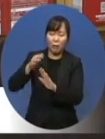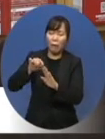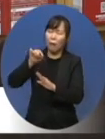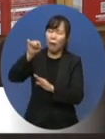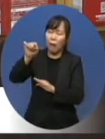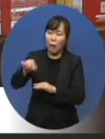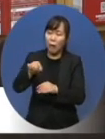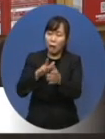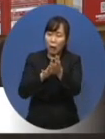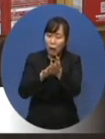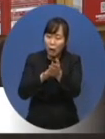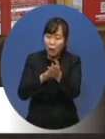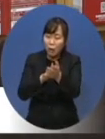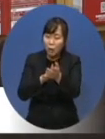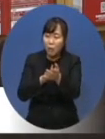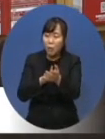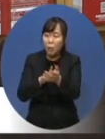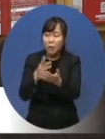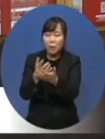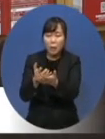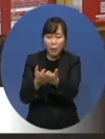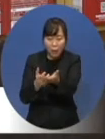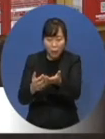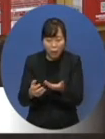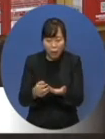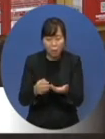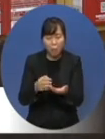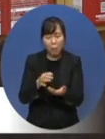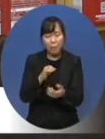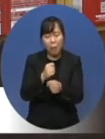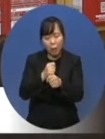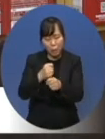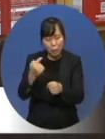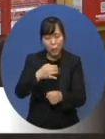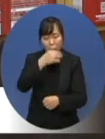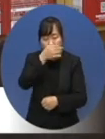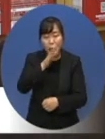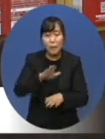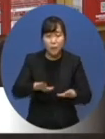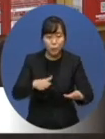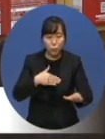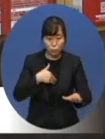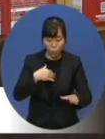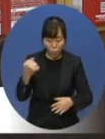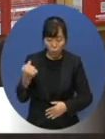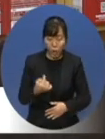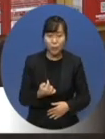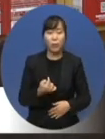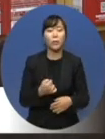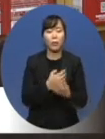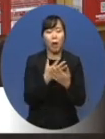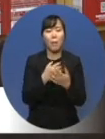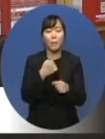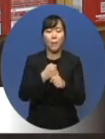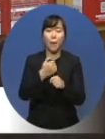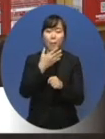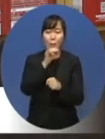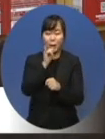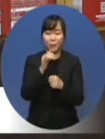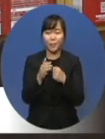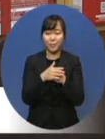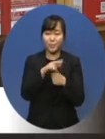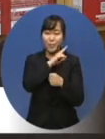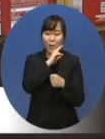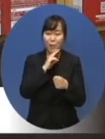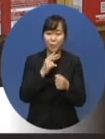약을 쳐 바닥 5 이렇게 먹기가 힘든데 이렇게 까지 옷에서 어 처방 처제가 되고 그래서 많은 팬